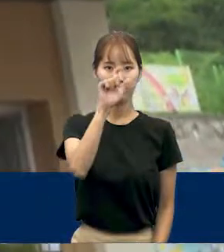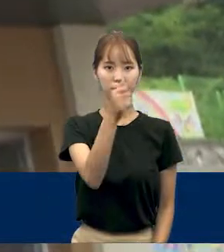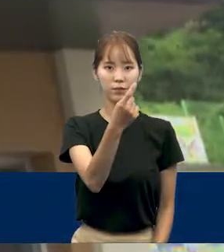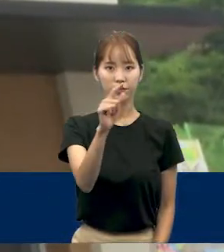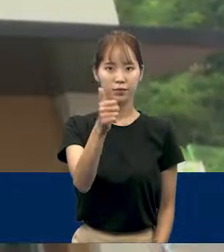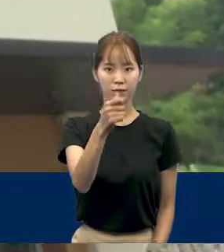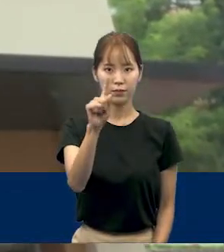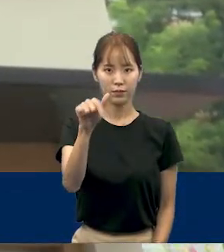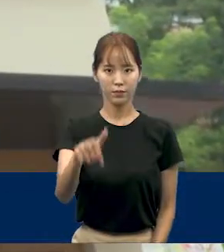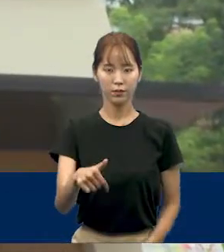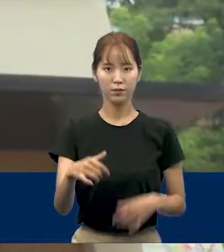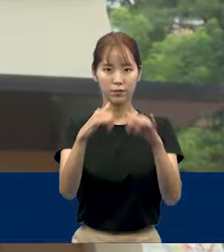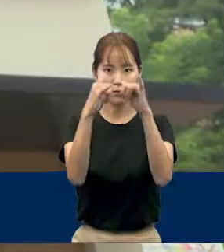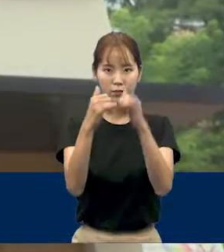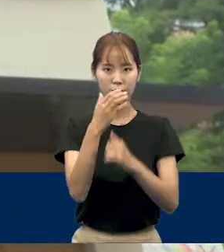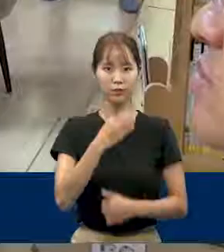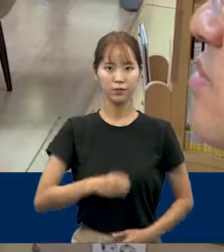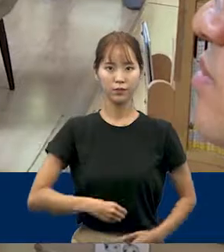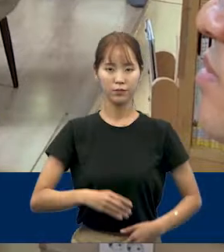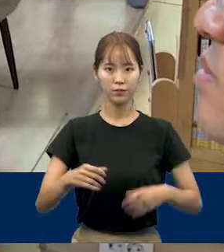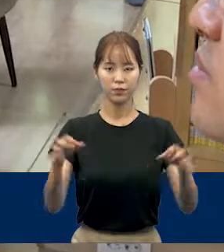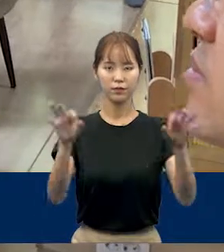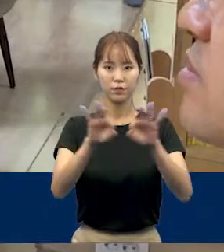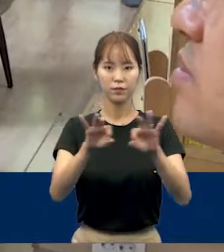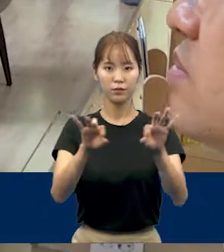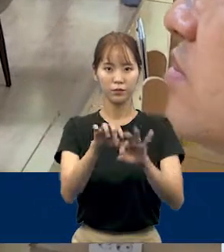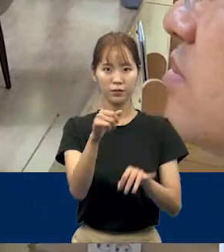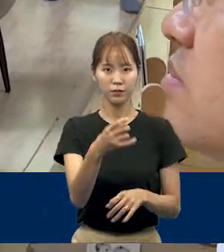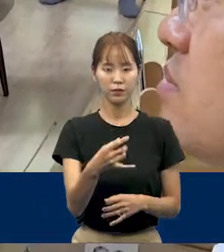동대문구는 LG화학과 사회복지공동모금회,